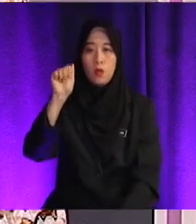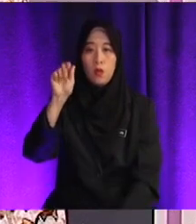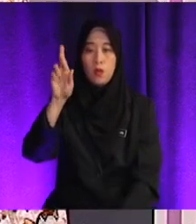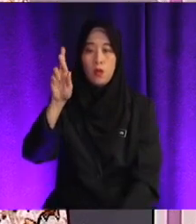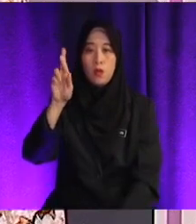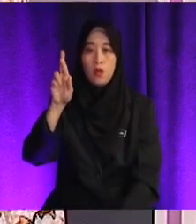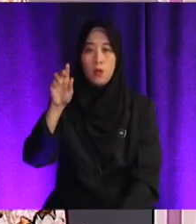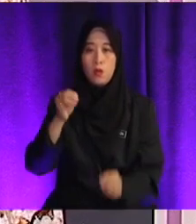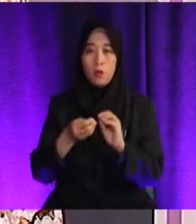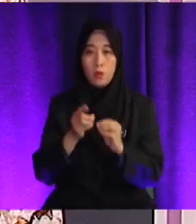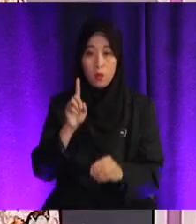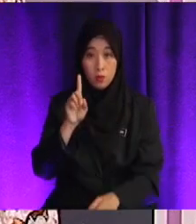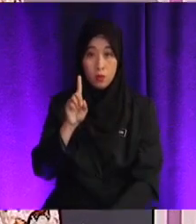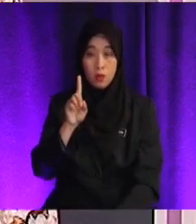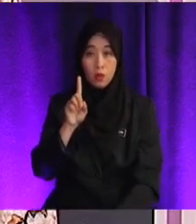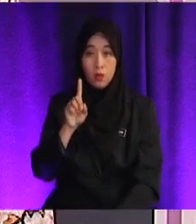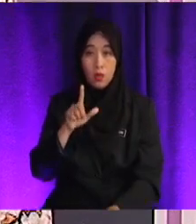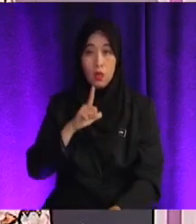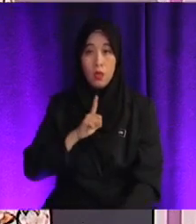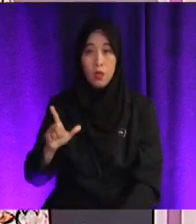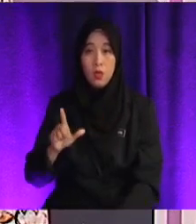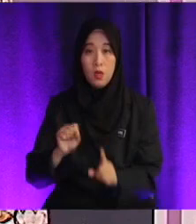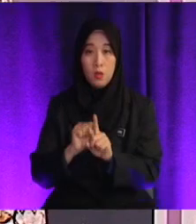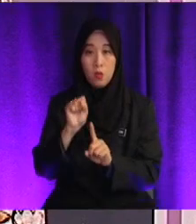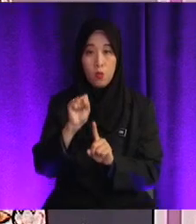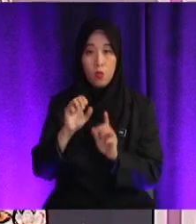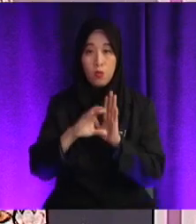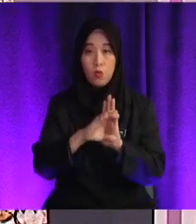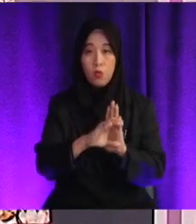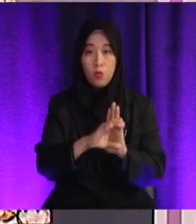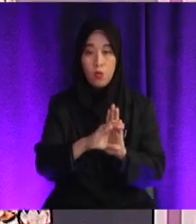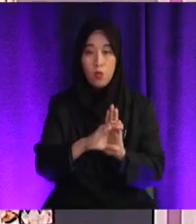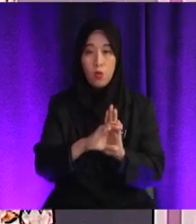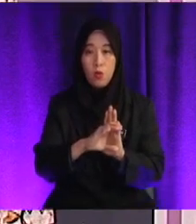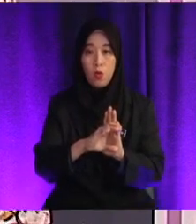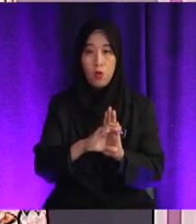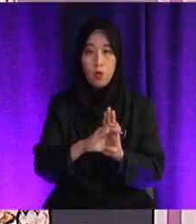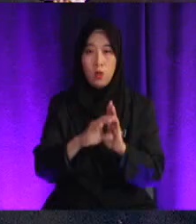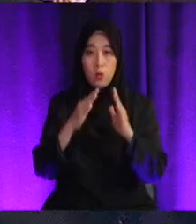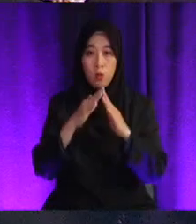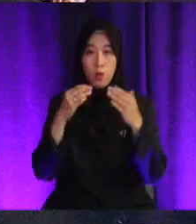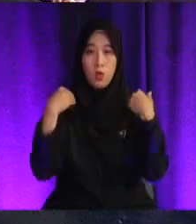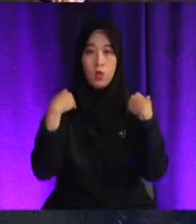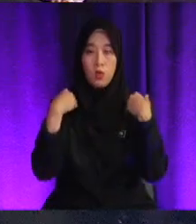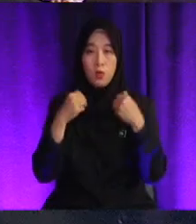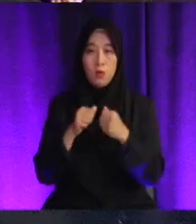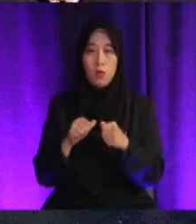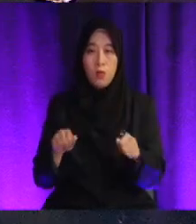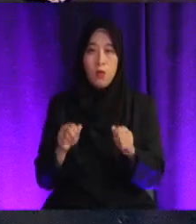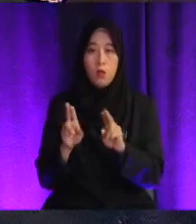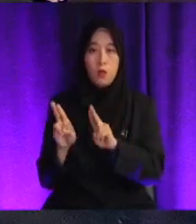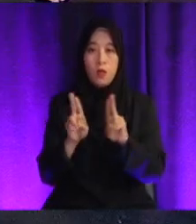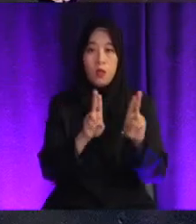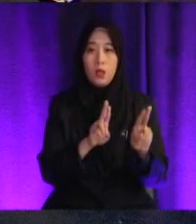Itu satu. Lepas tu pula laras suhu. Contohlah rumah Akmal mesti ada aircon kan? Alhamdulillah,